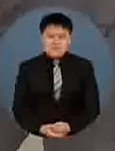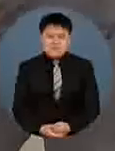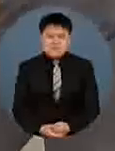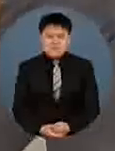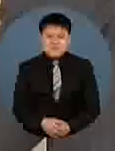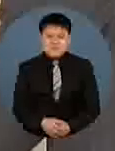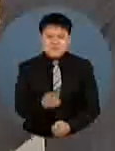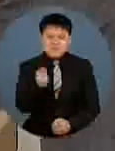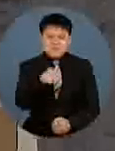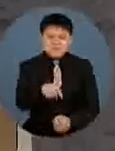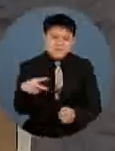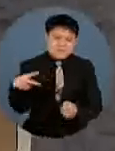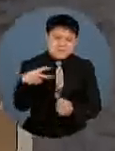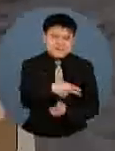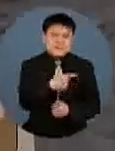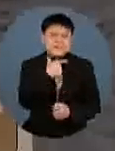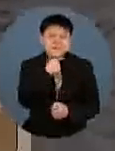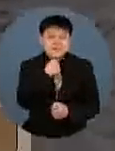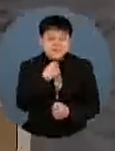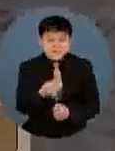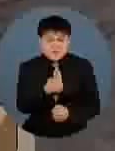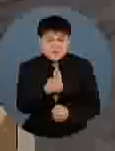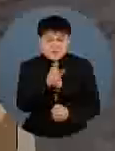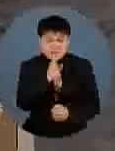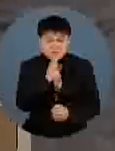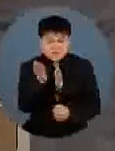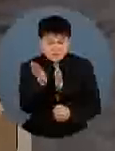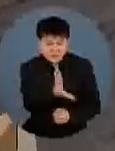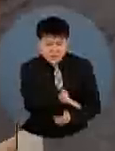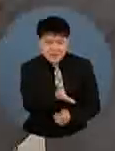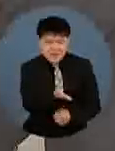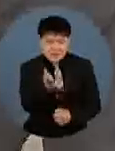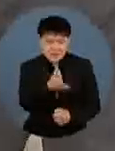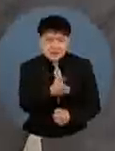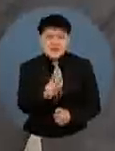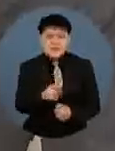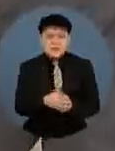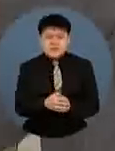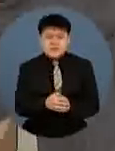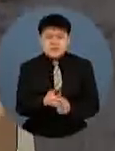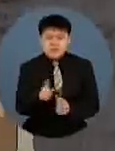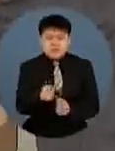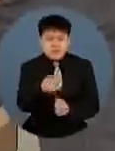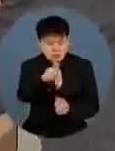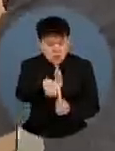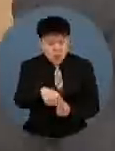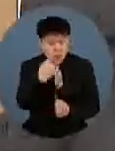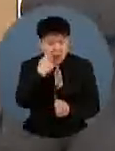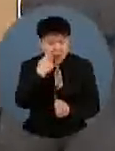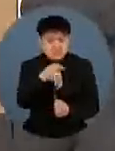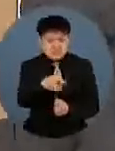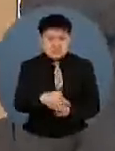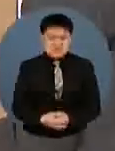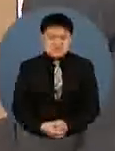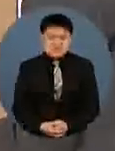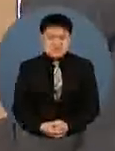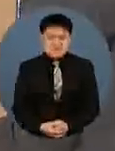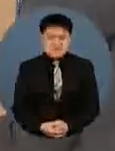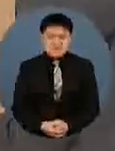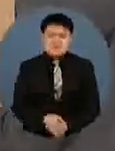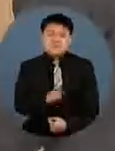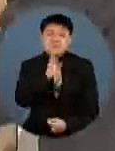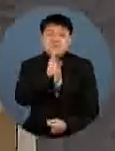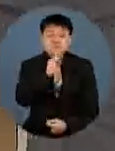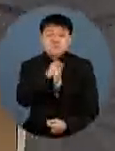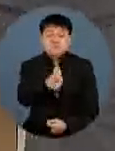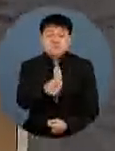꼭 나와서 끊고 싶습니다. 한번 비교해드렸습니다. 여기 끊으면 네. 이건 늘어도 한번 늘어보겠습니다. 아, 그쪽으로요? 그렇게 늘어도